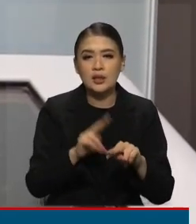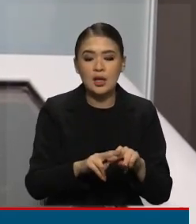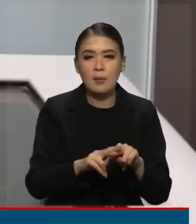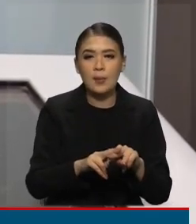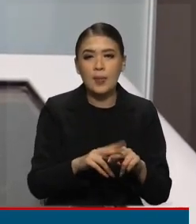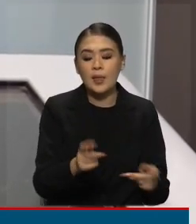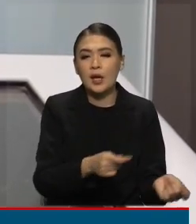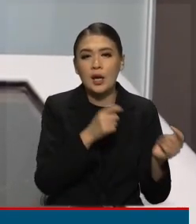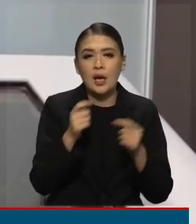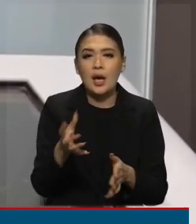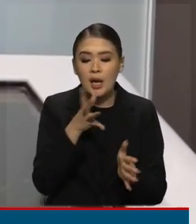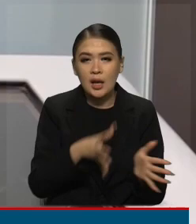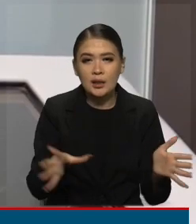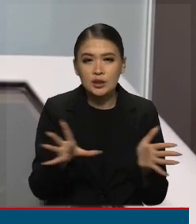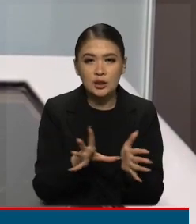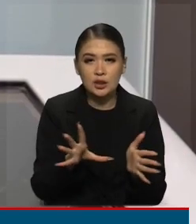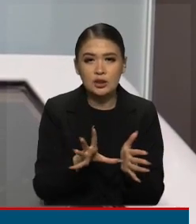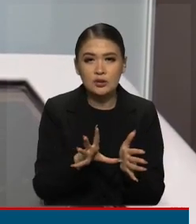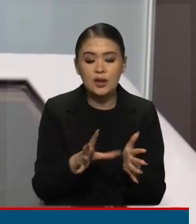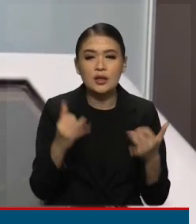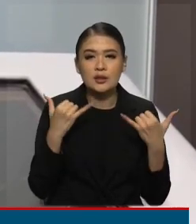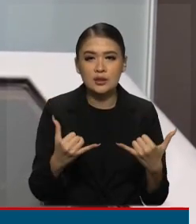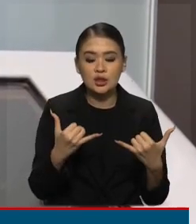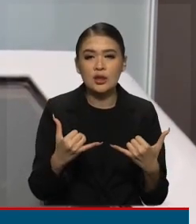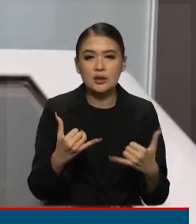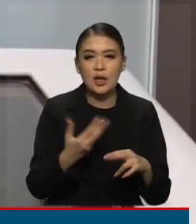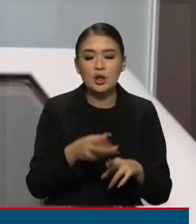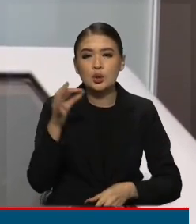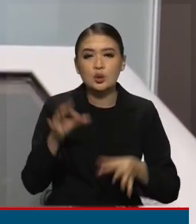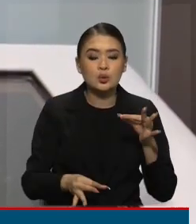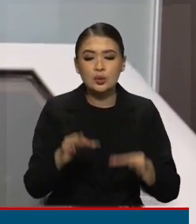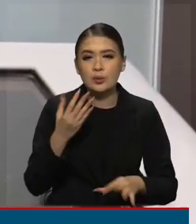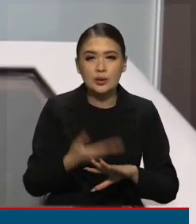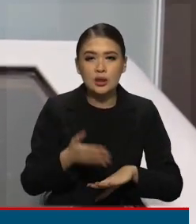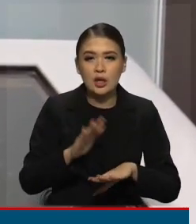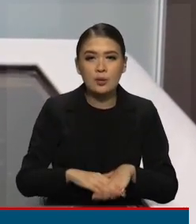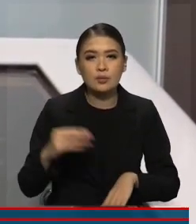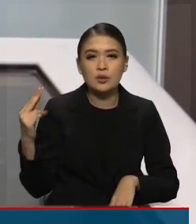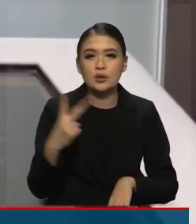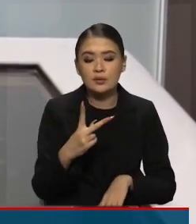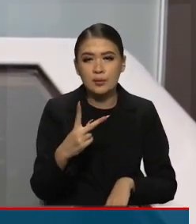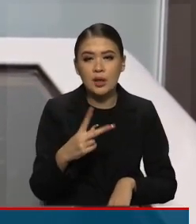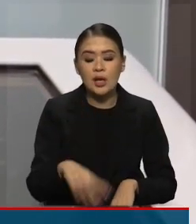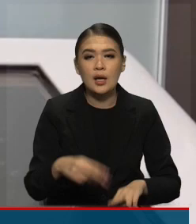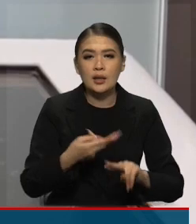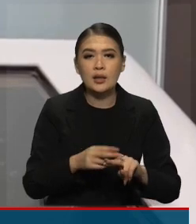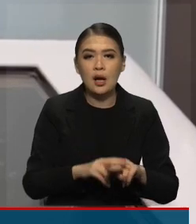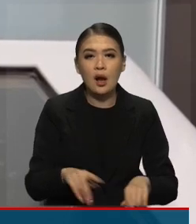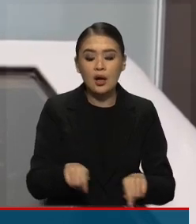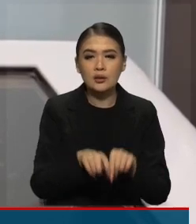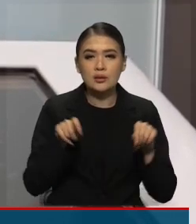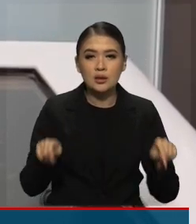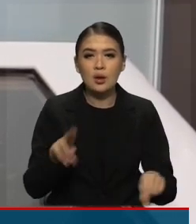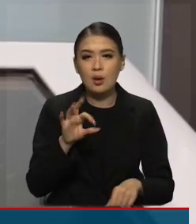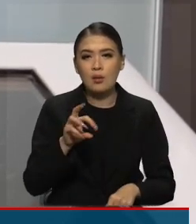обеспечением электричества. Надо сейчас идут судебные тяжбы между двумя компаниями и открыта